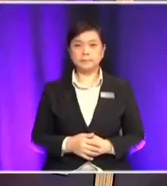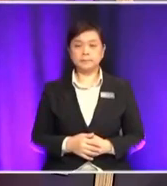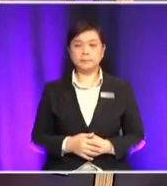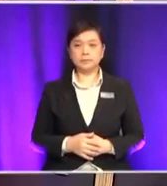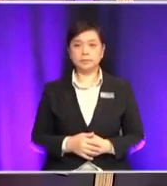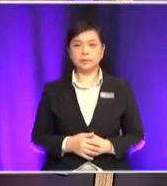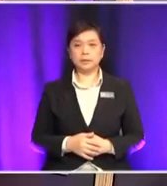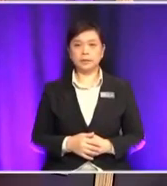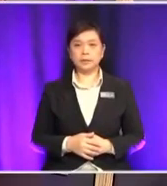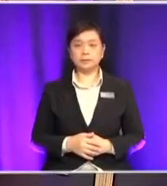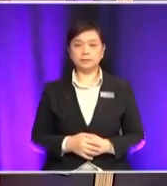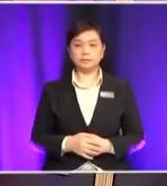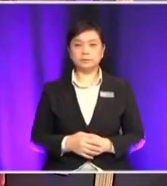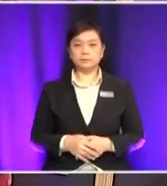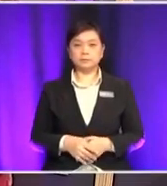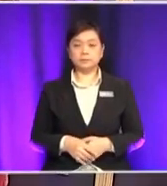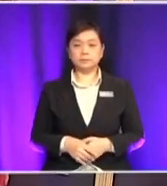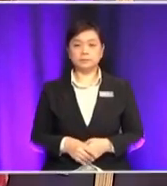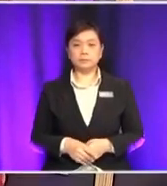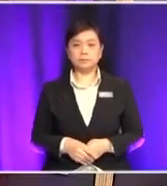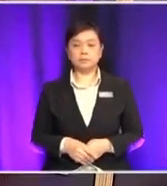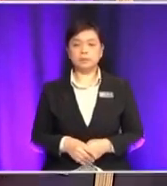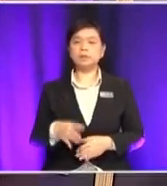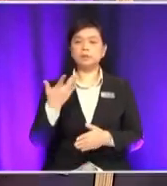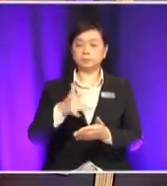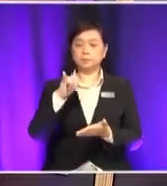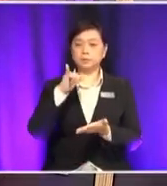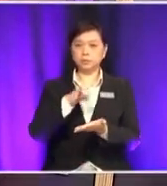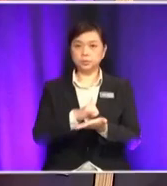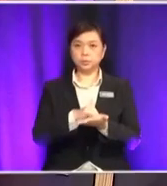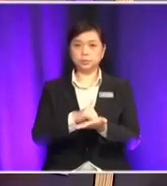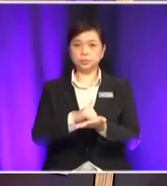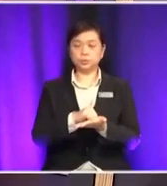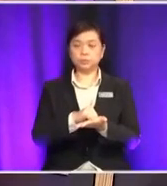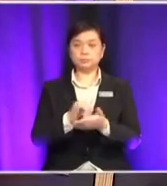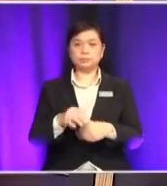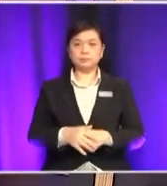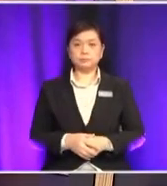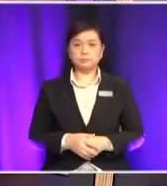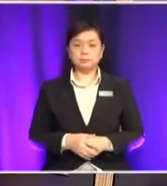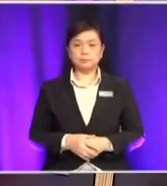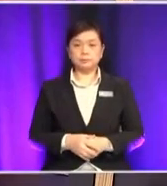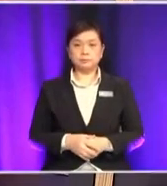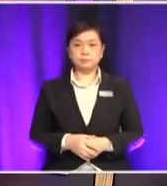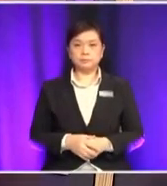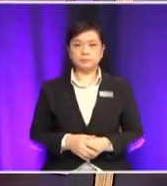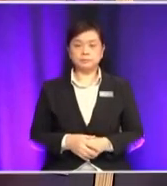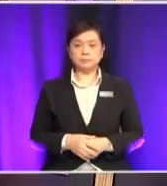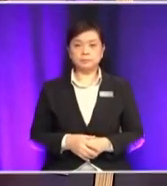bertentangan Oke kemudian gantian gelendung Ini semua adalah fase di fase